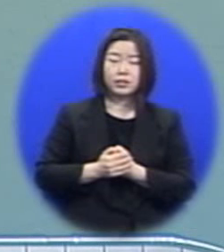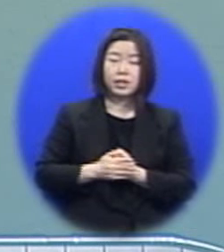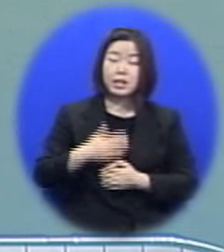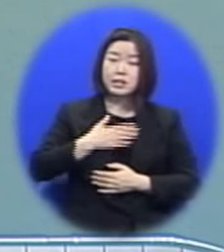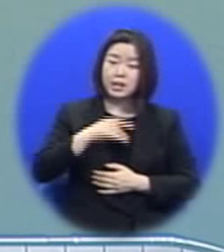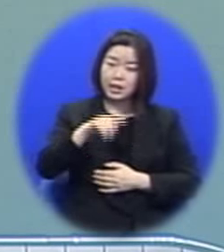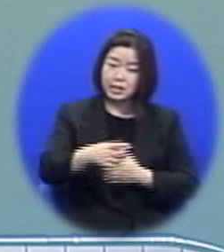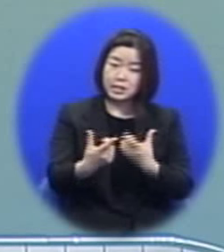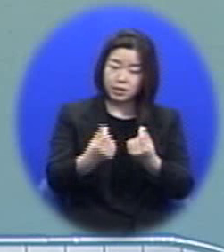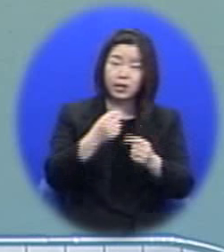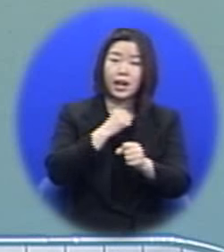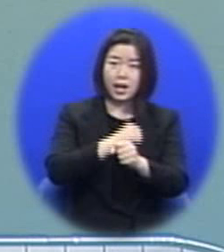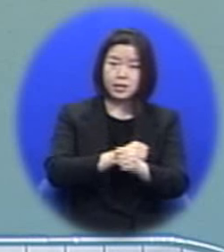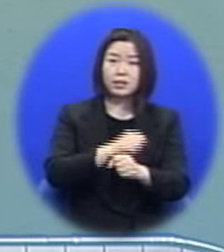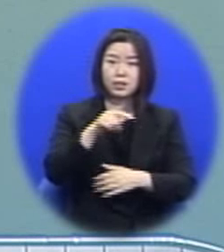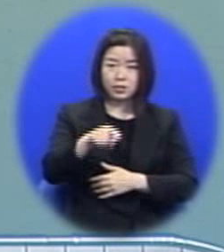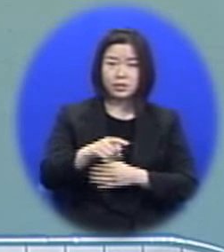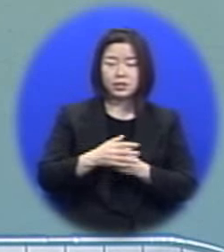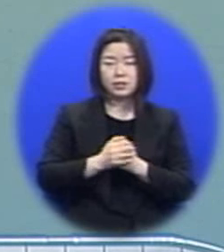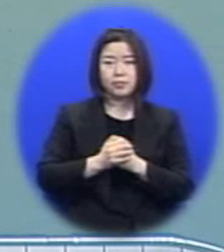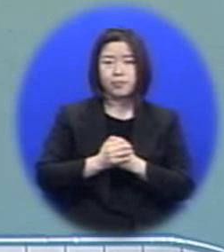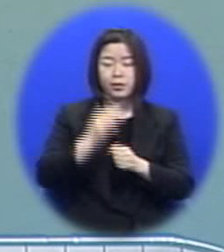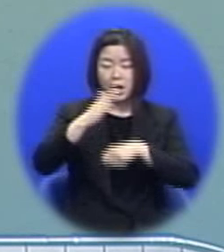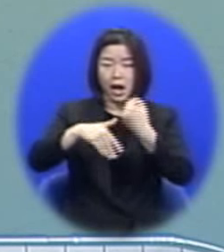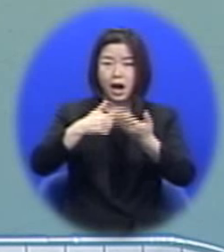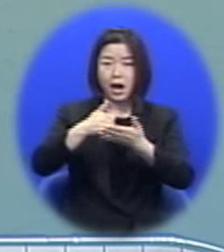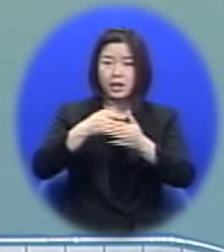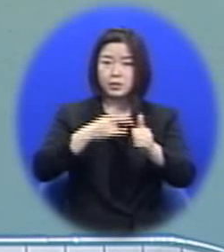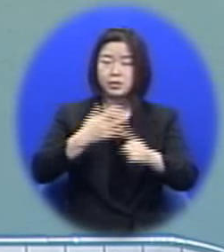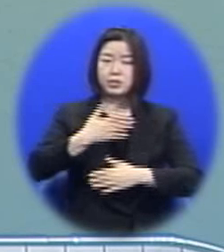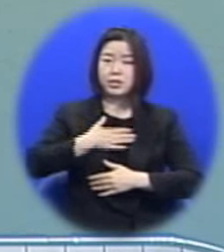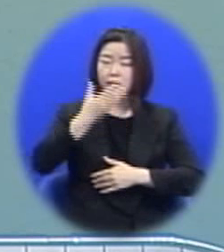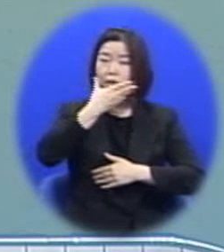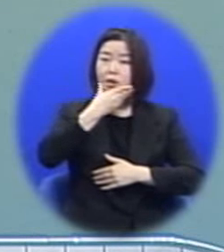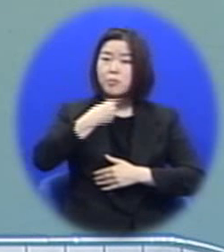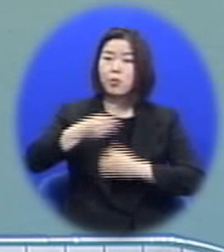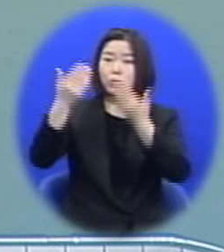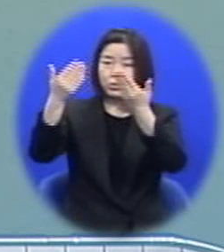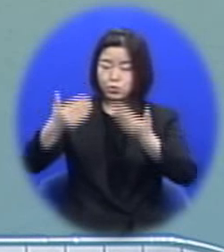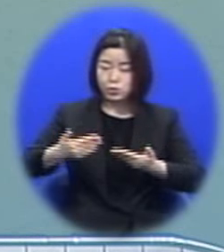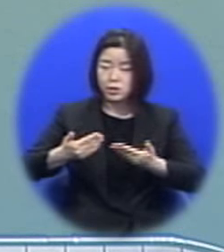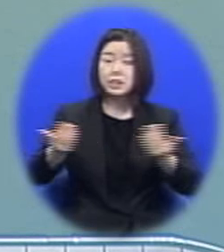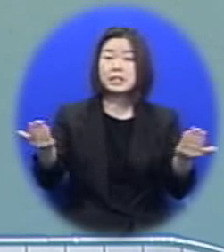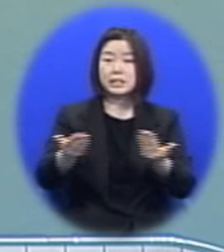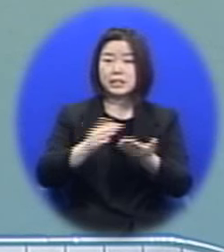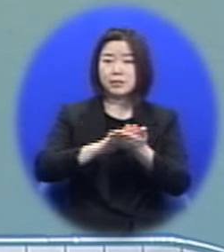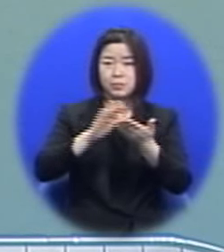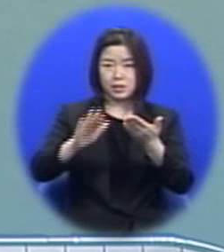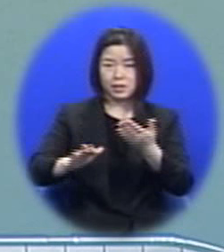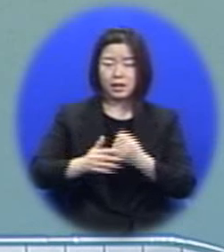제가 이렇게 하는 것은 하나님께서 저에게 복을 주신 일입니다.